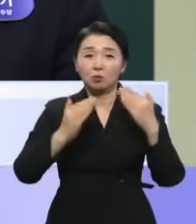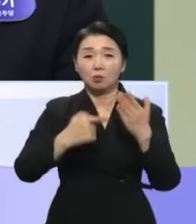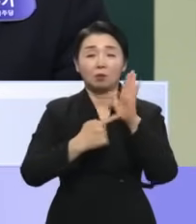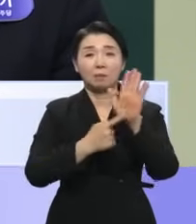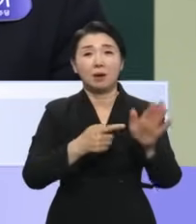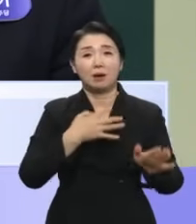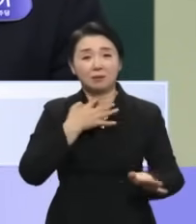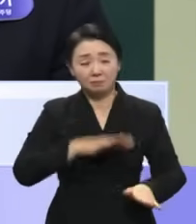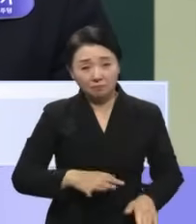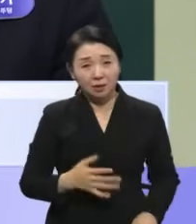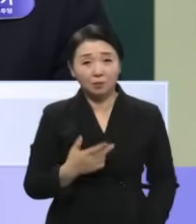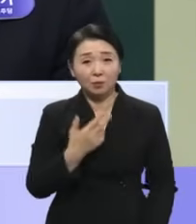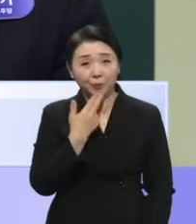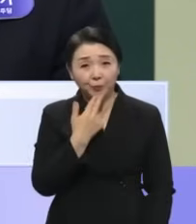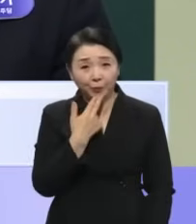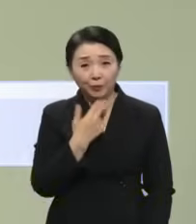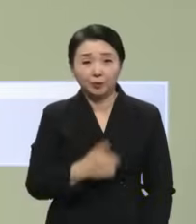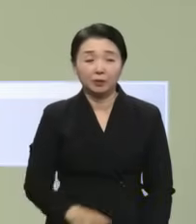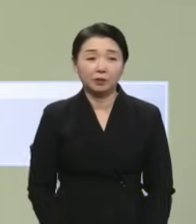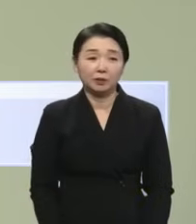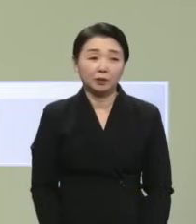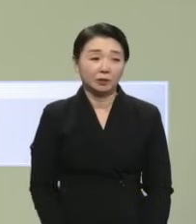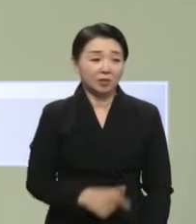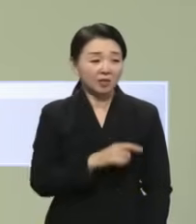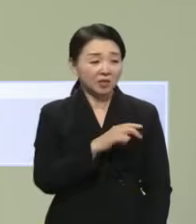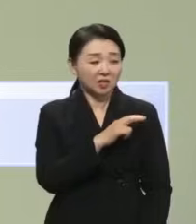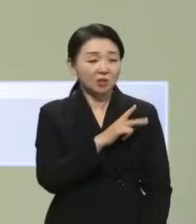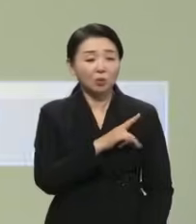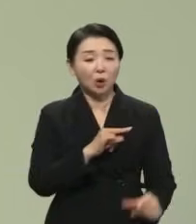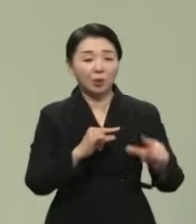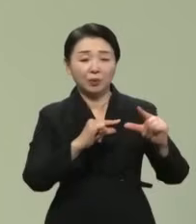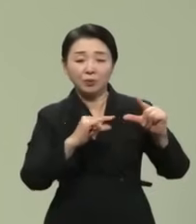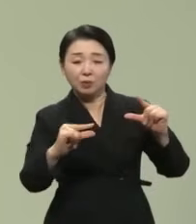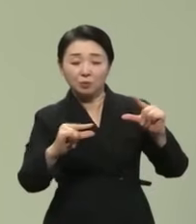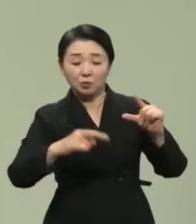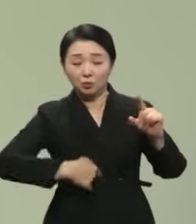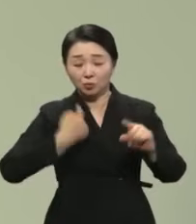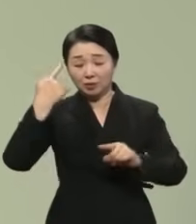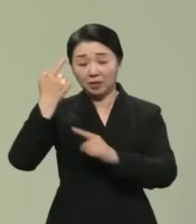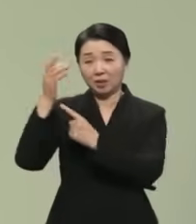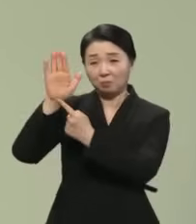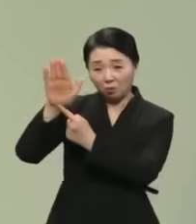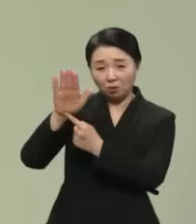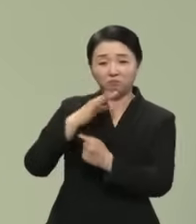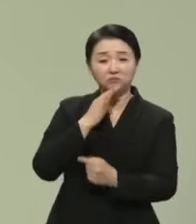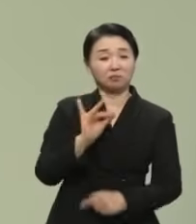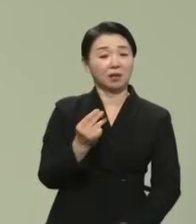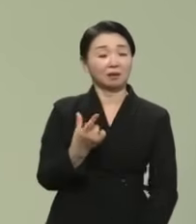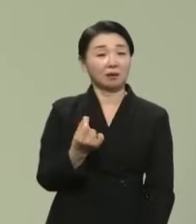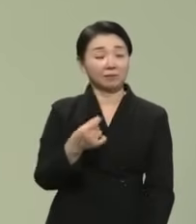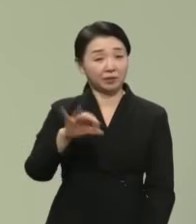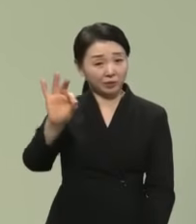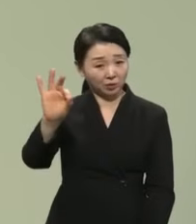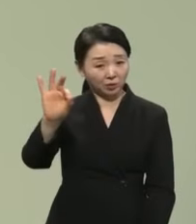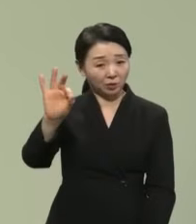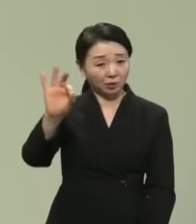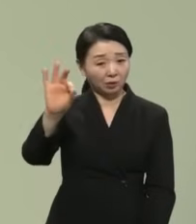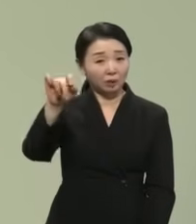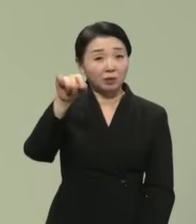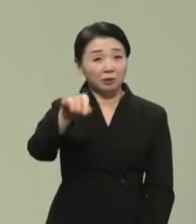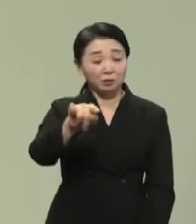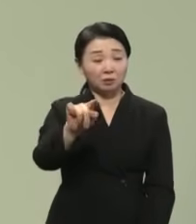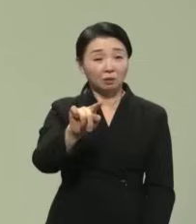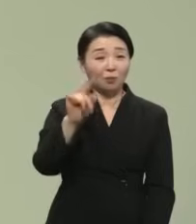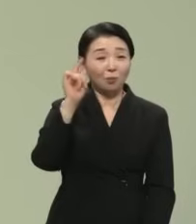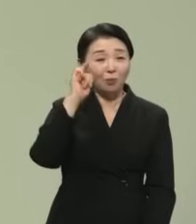그것이 맞는 것이고요 어 일부 의원들이 자신의 생각을 표현하는 것도 어느 정도 저는 당연하다고 생각을 합니다 어 과연 이것이 어 거대